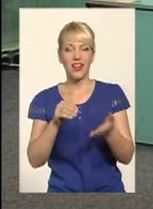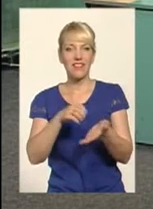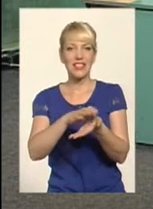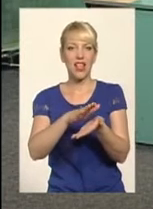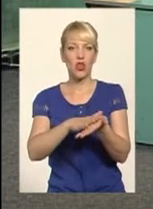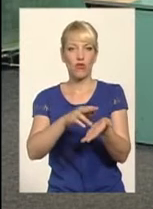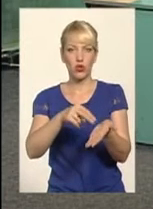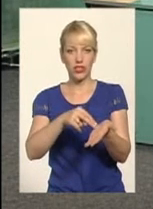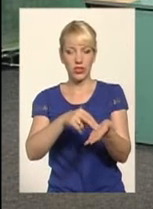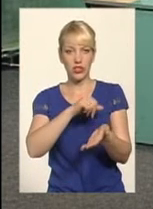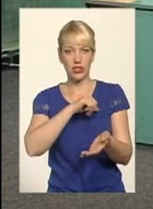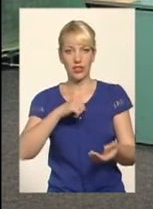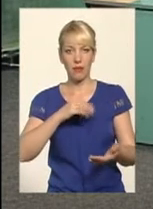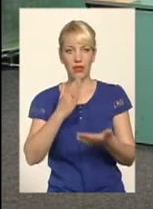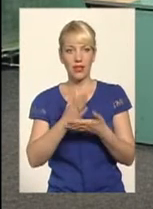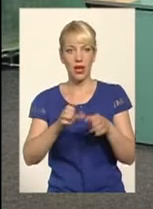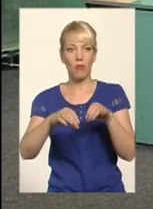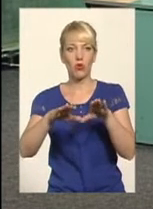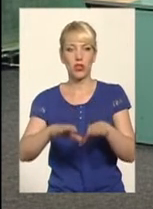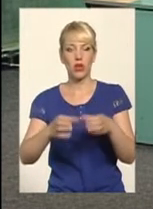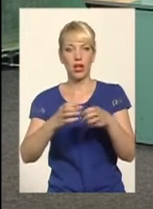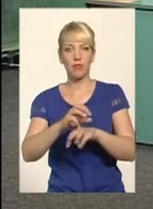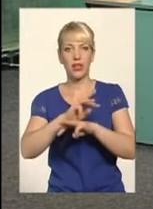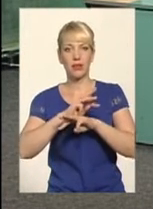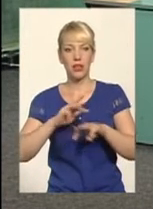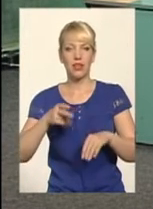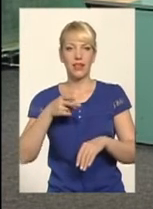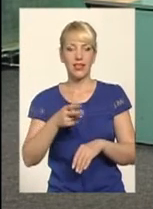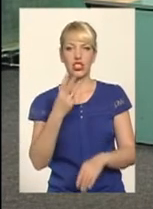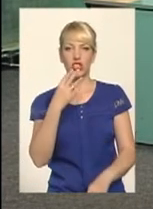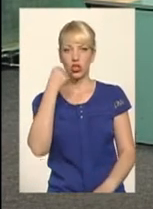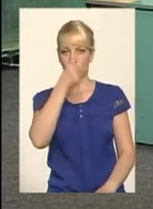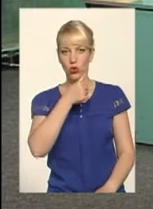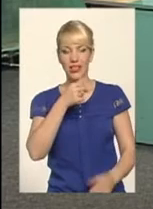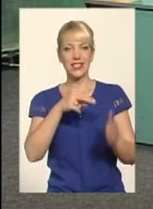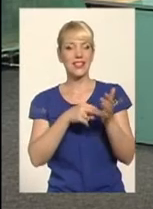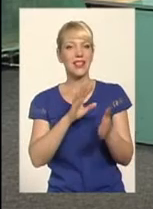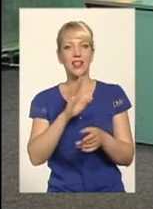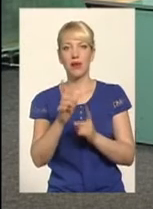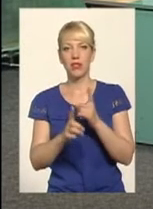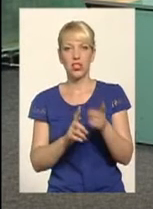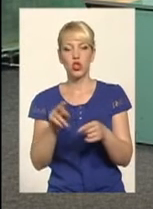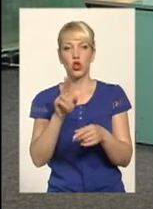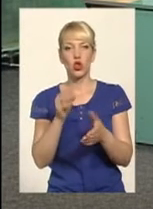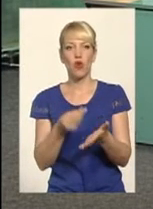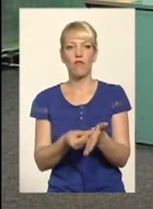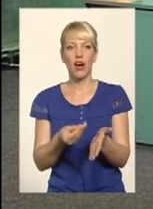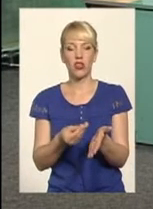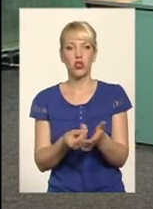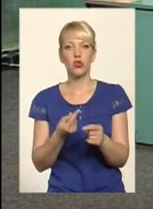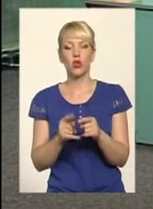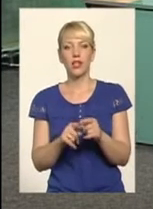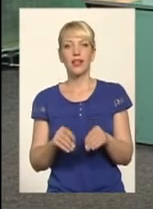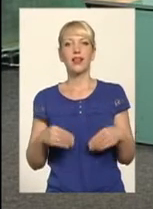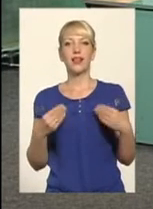Є постанова Кабінету міністрів, ще з 2003 року ціни не змінялися відносно вартості оцих